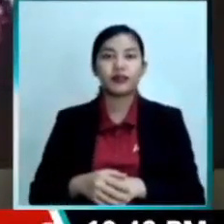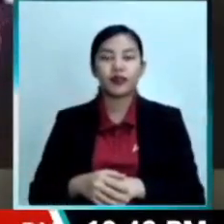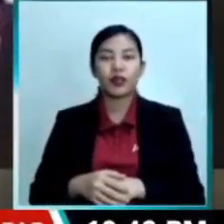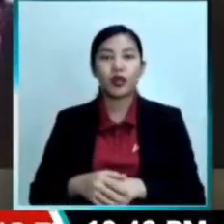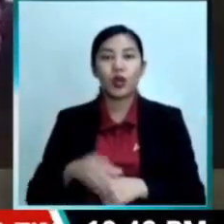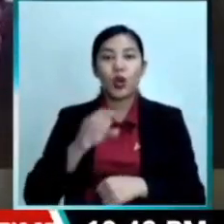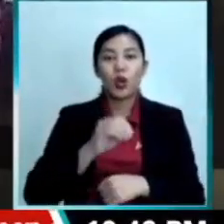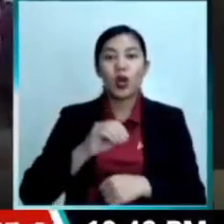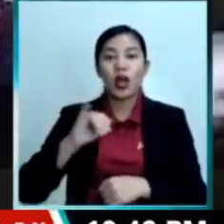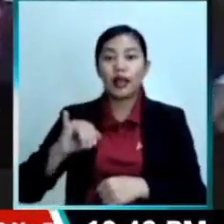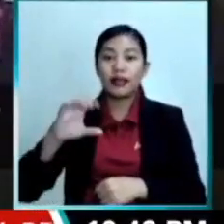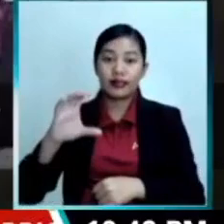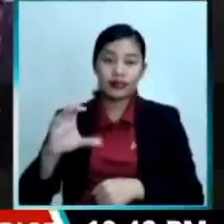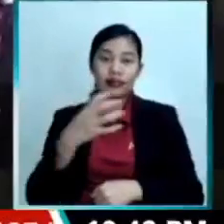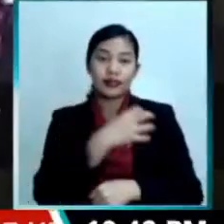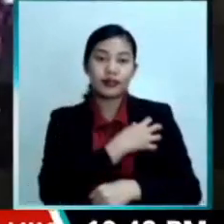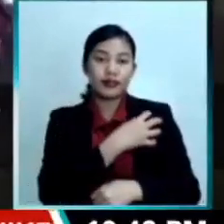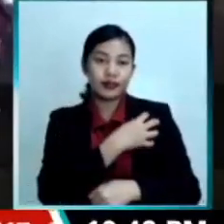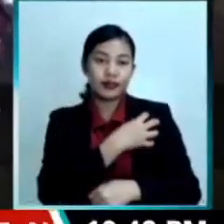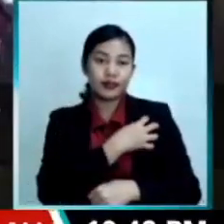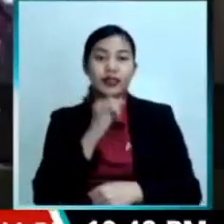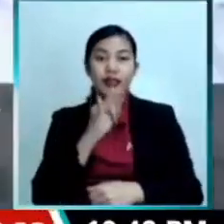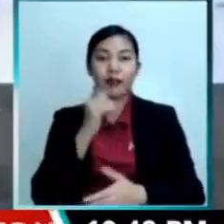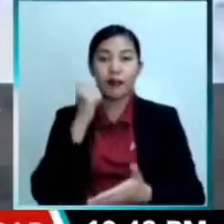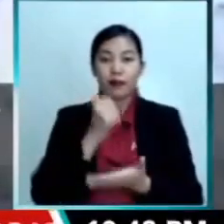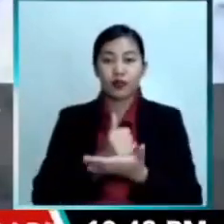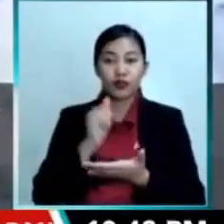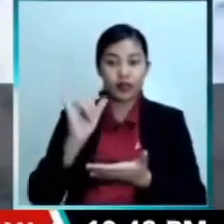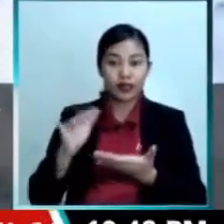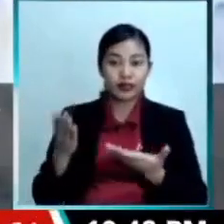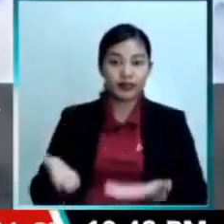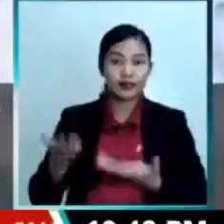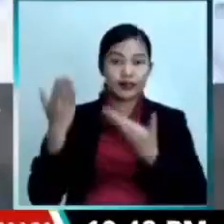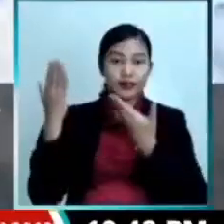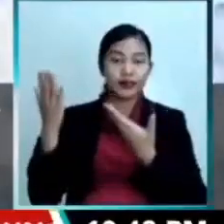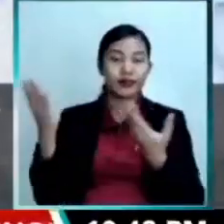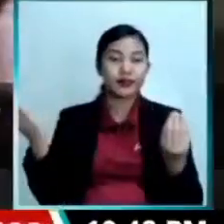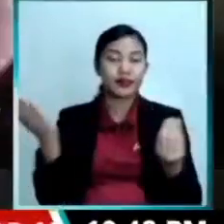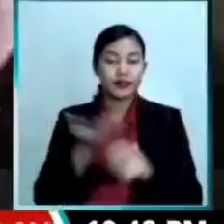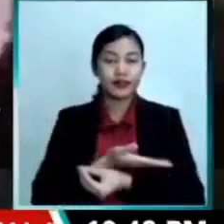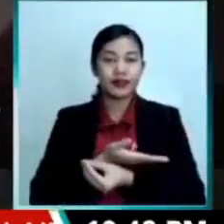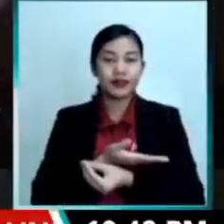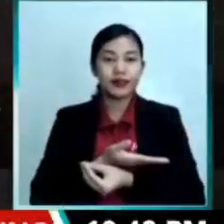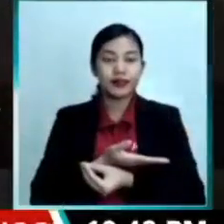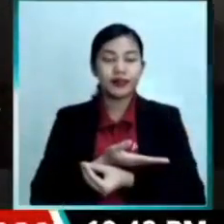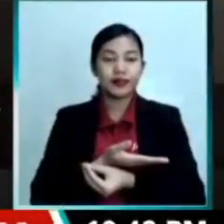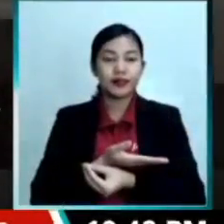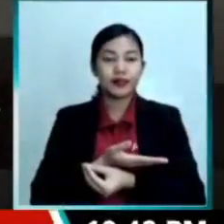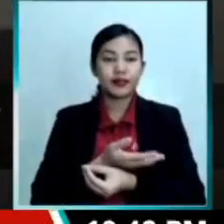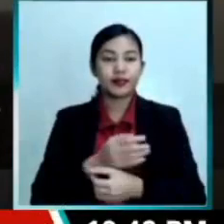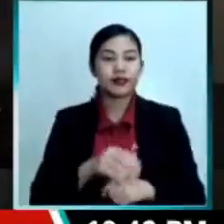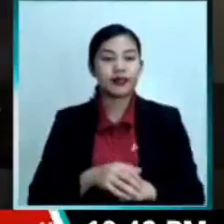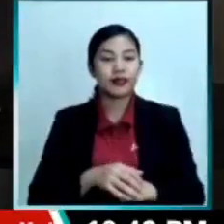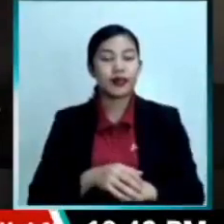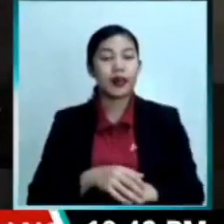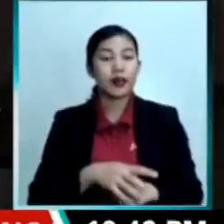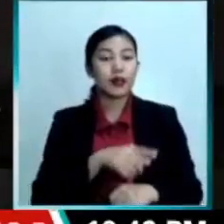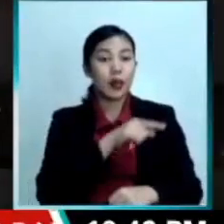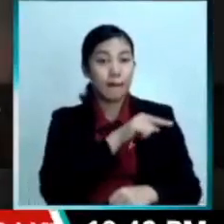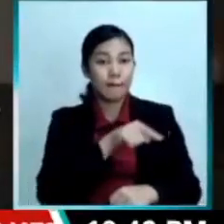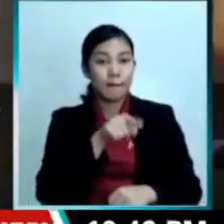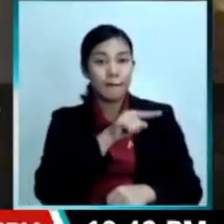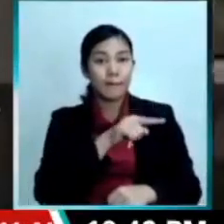General Vicente Danao Jr. ang rekomendasyon ng PNP IAS, hindi na matatanggap ng mga pulis ang kanilang